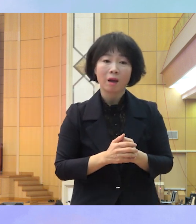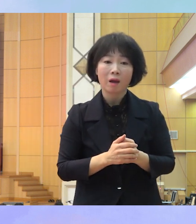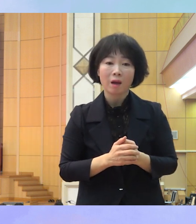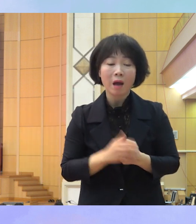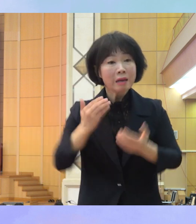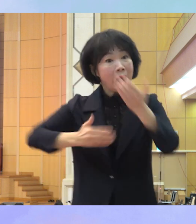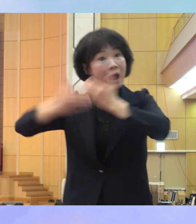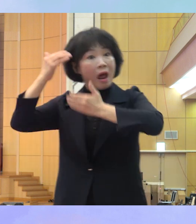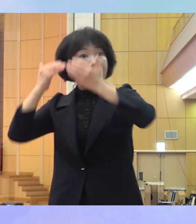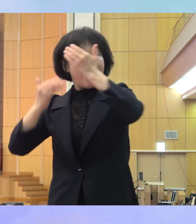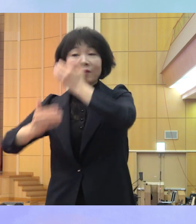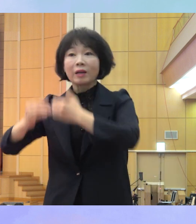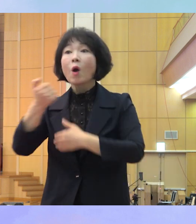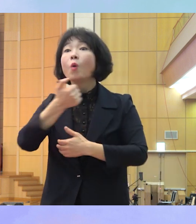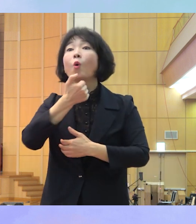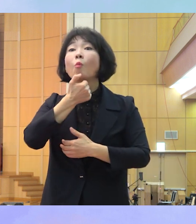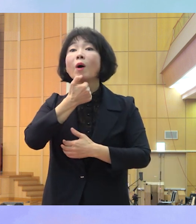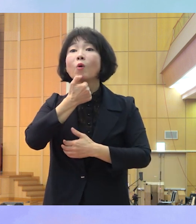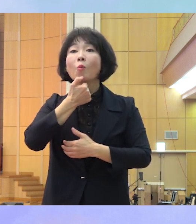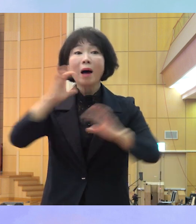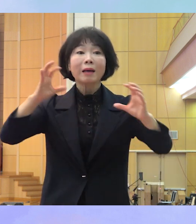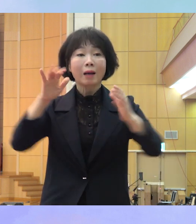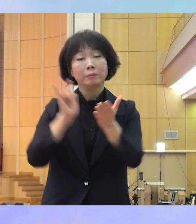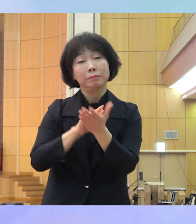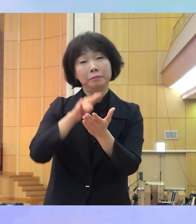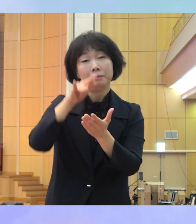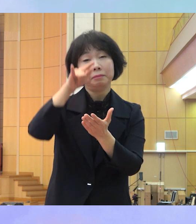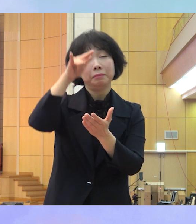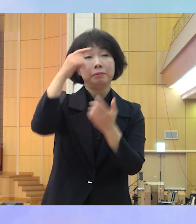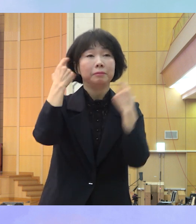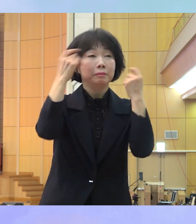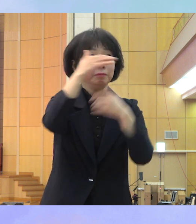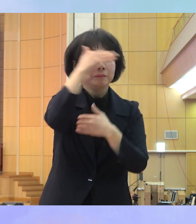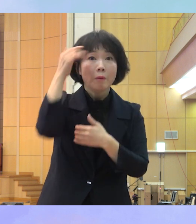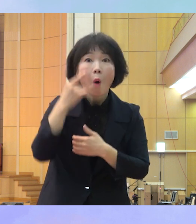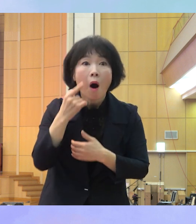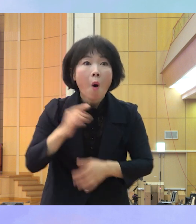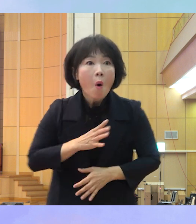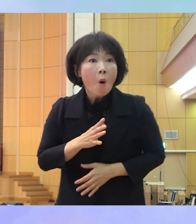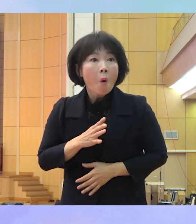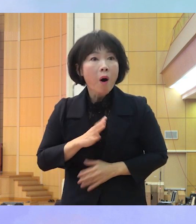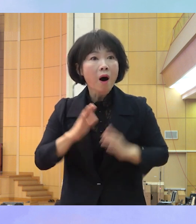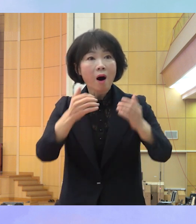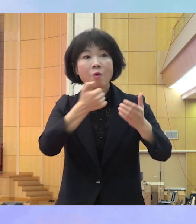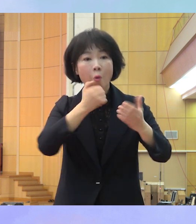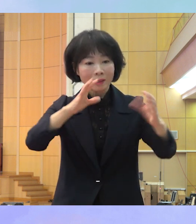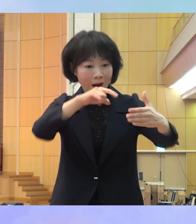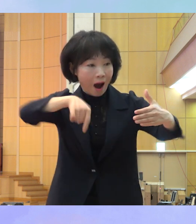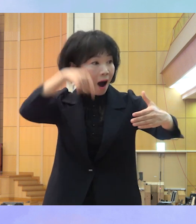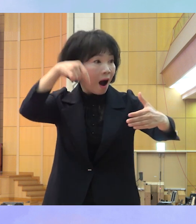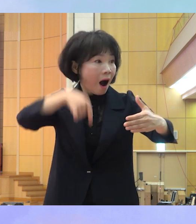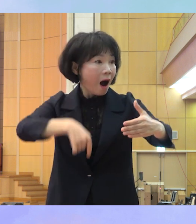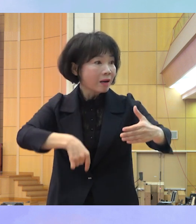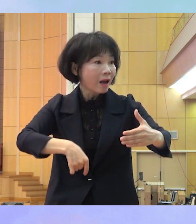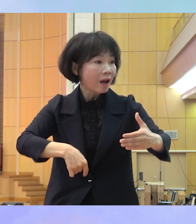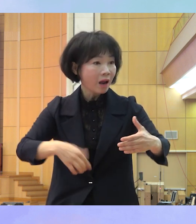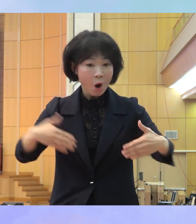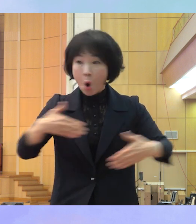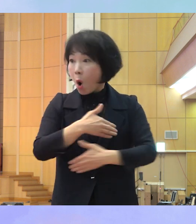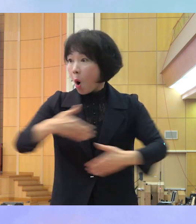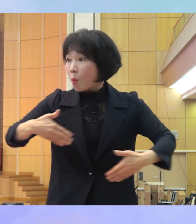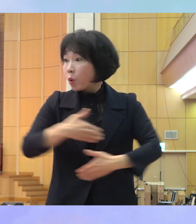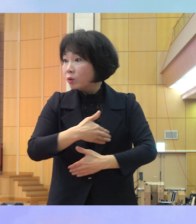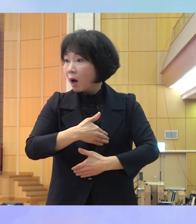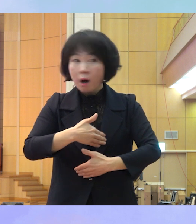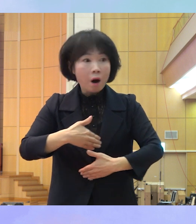상수도 하수도 그리고 지금 욕탕이 돼 있고 그런 시설이